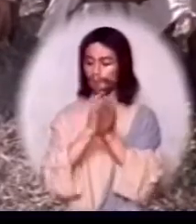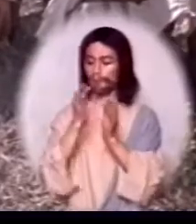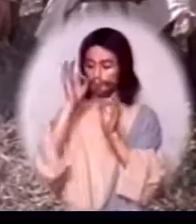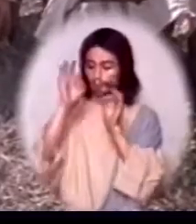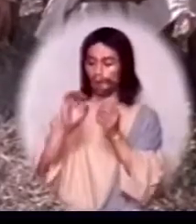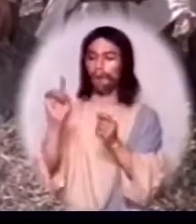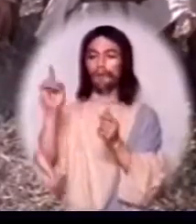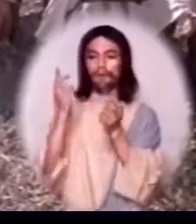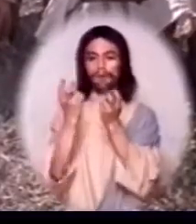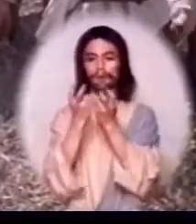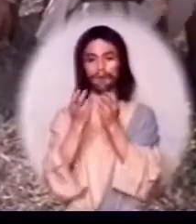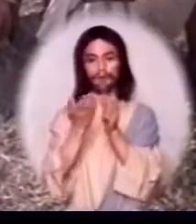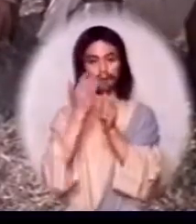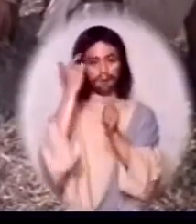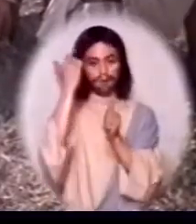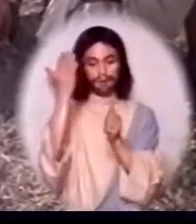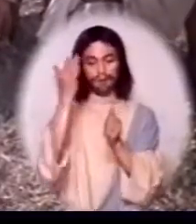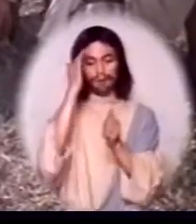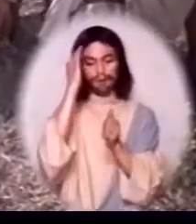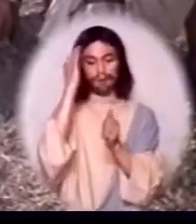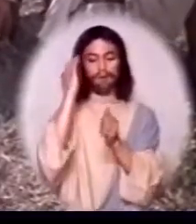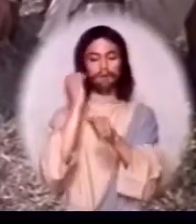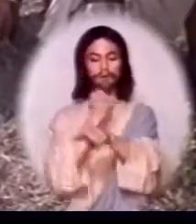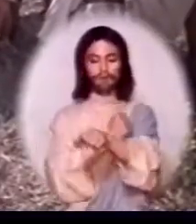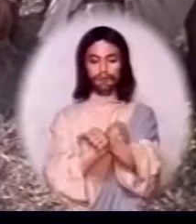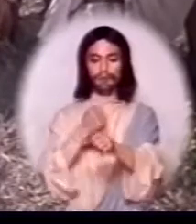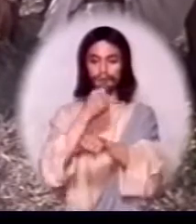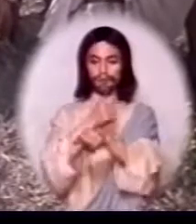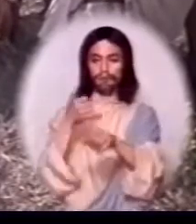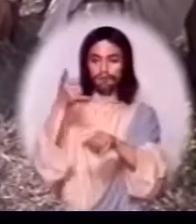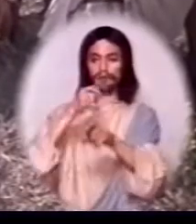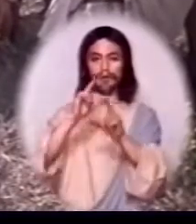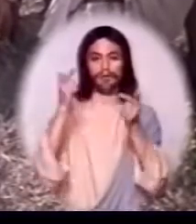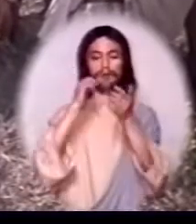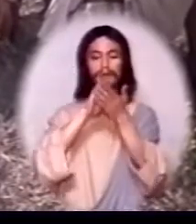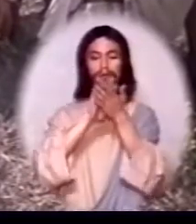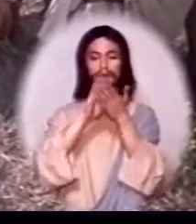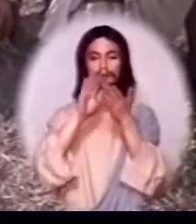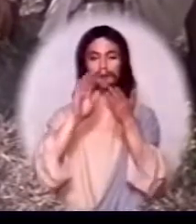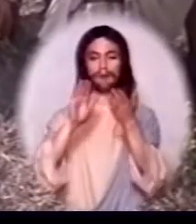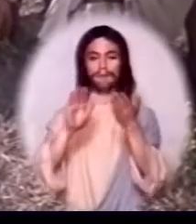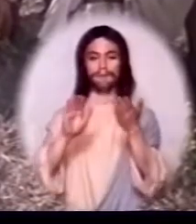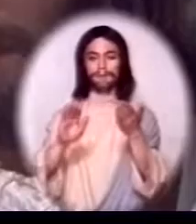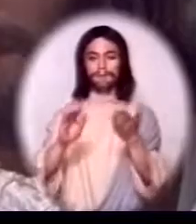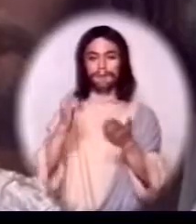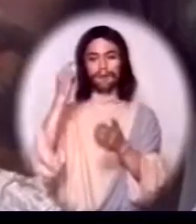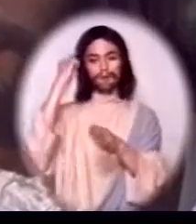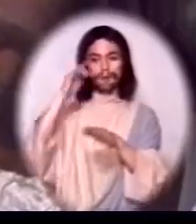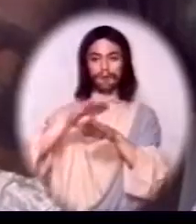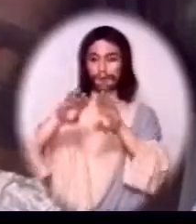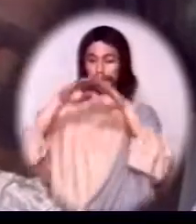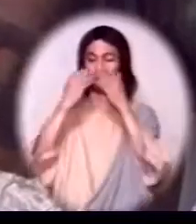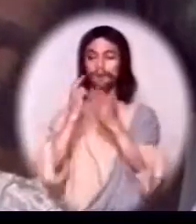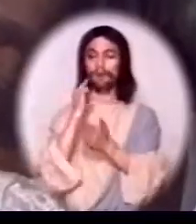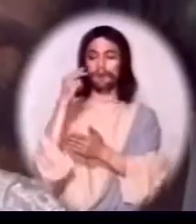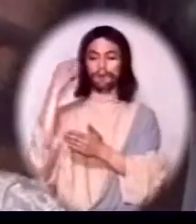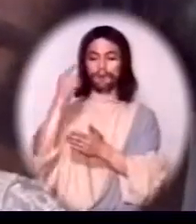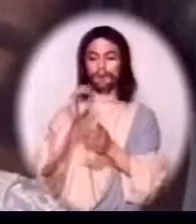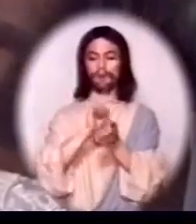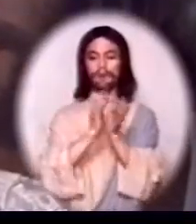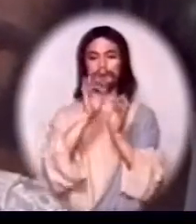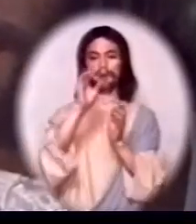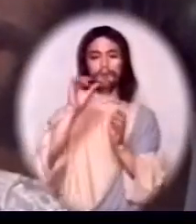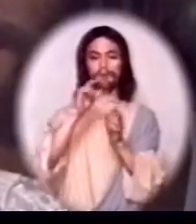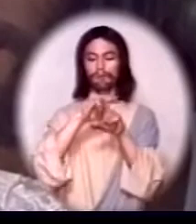백합화를 보라, 어떻게 자라는지. 수고도 길쌈도 아니하느니라. 솔로몬의 모든 영광도